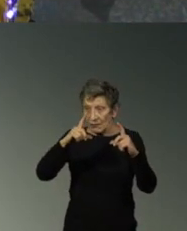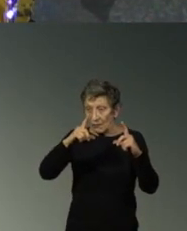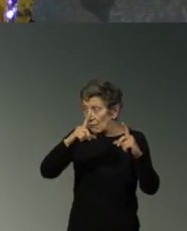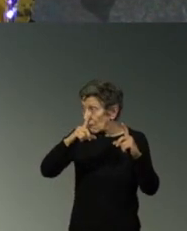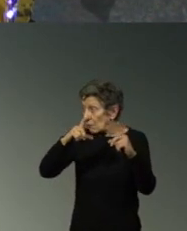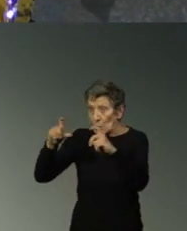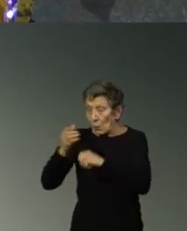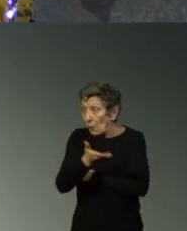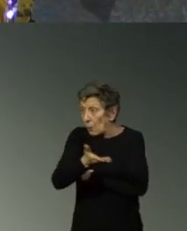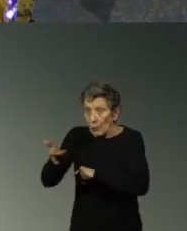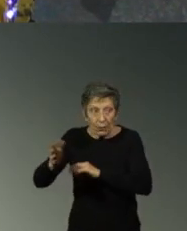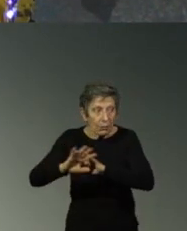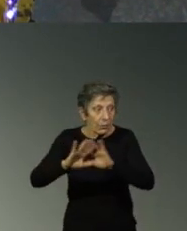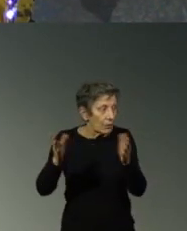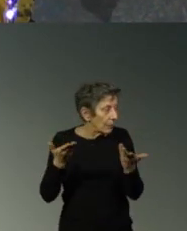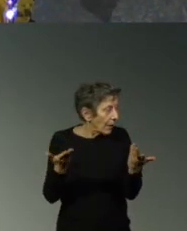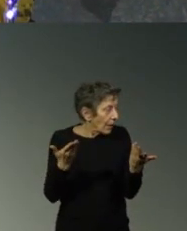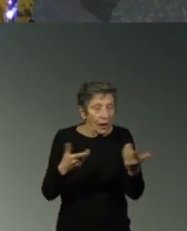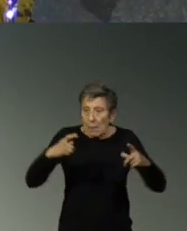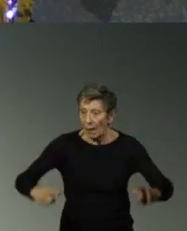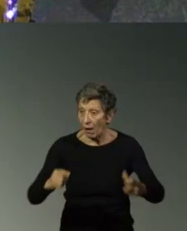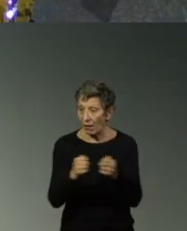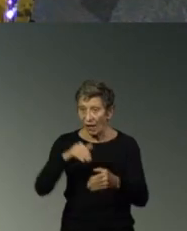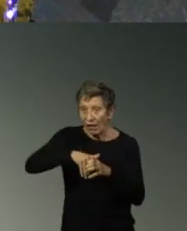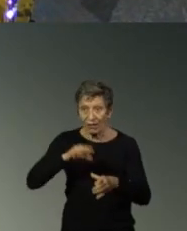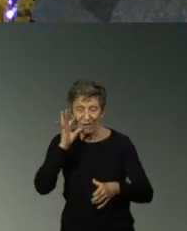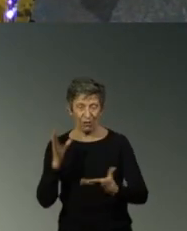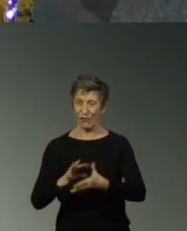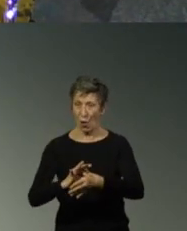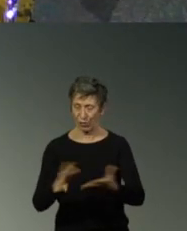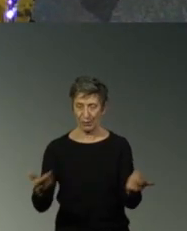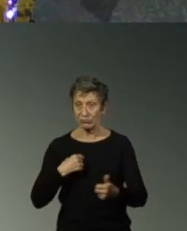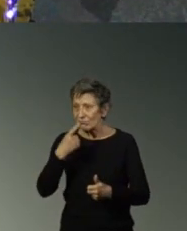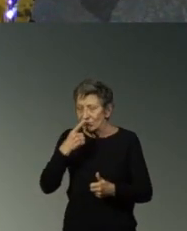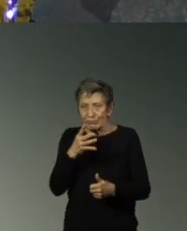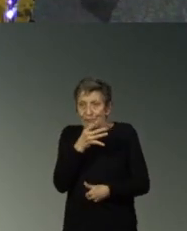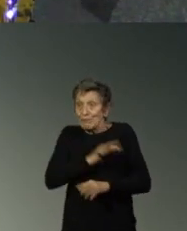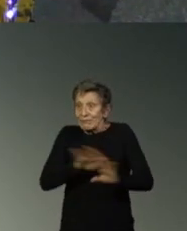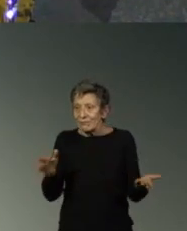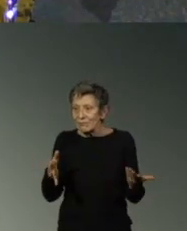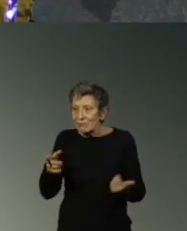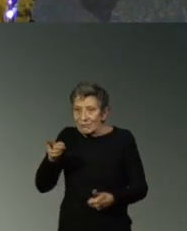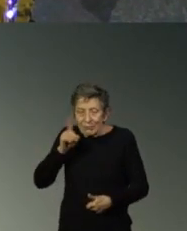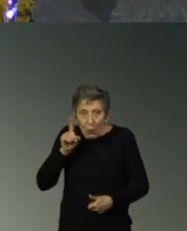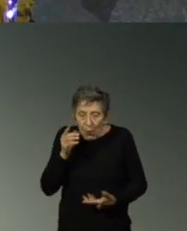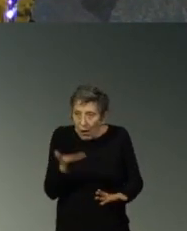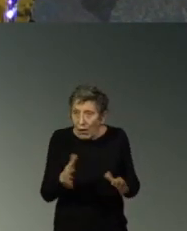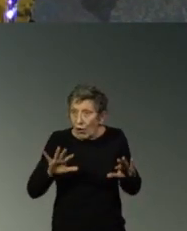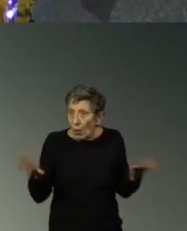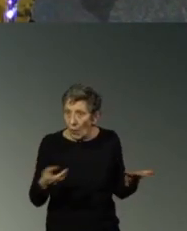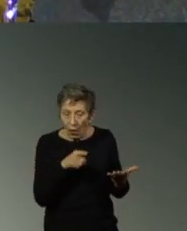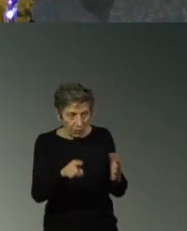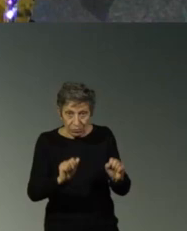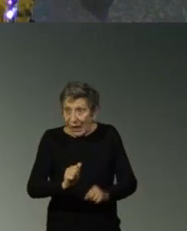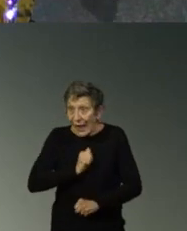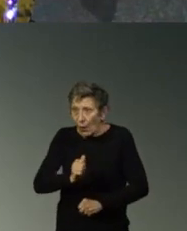carnées. Et pour moi, c'est incompréhensible. Je me dis, mais comment vous pouvez être assez auto-centré, être assez